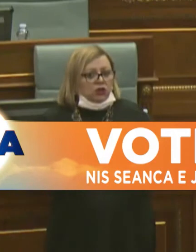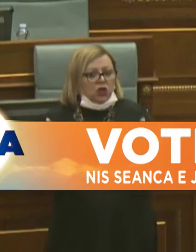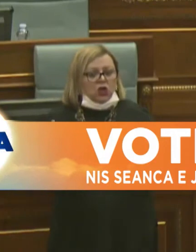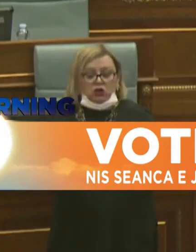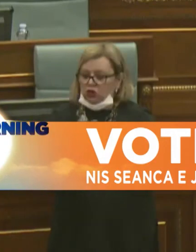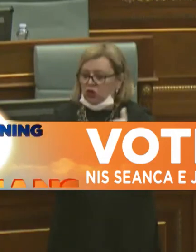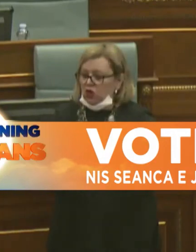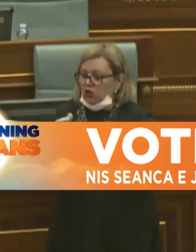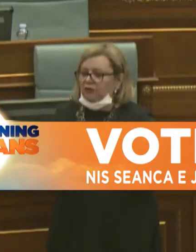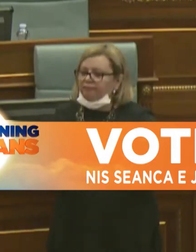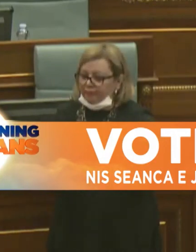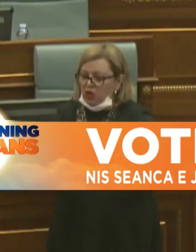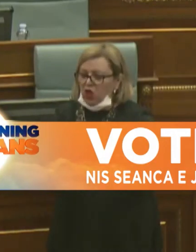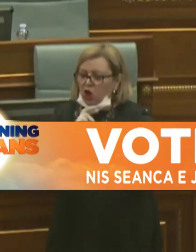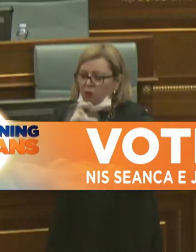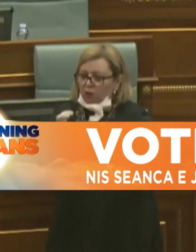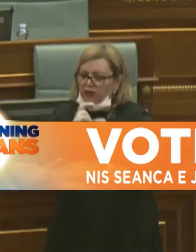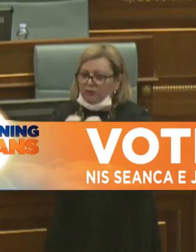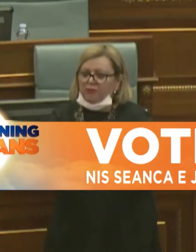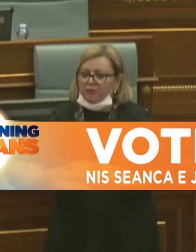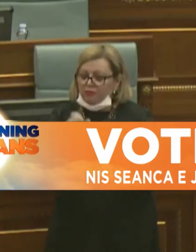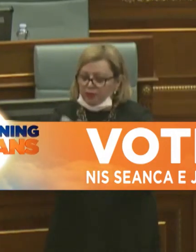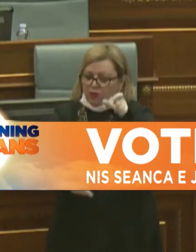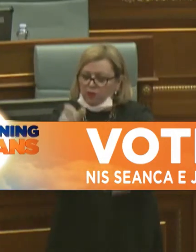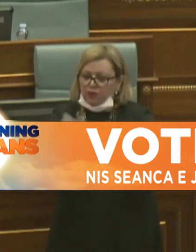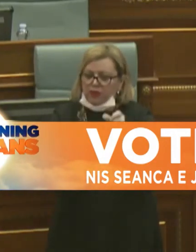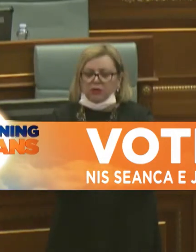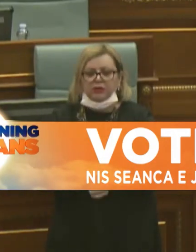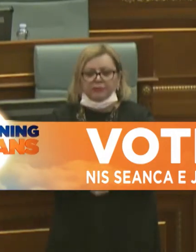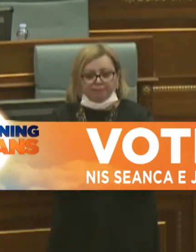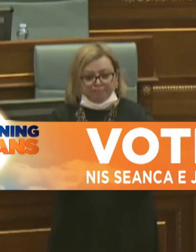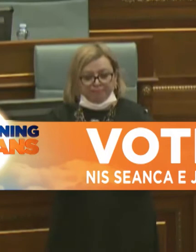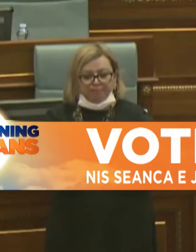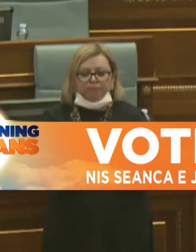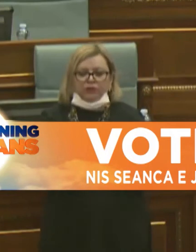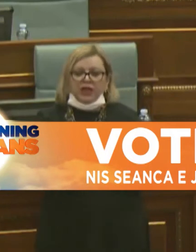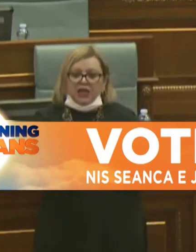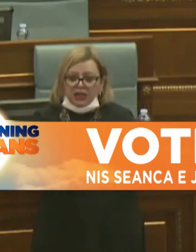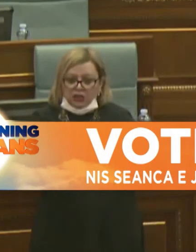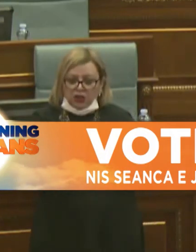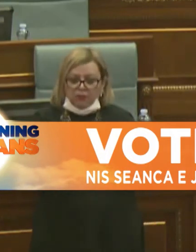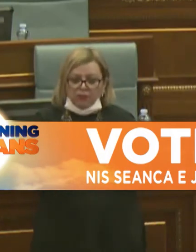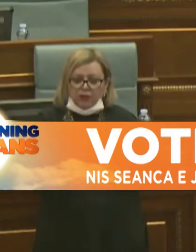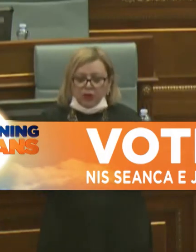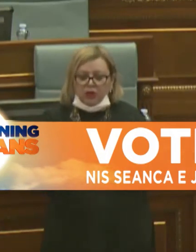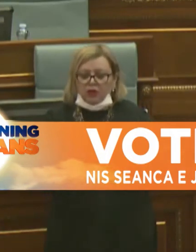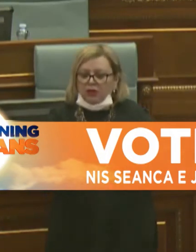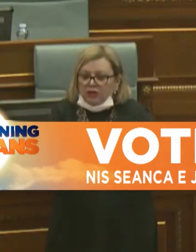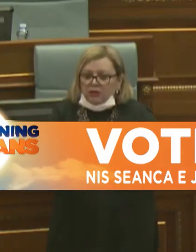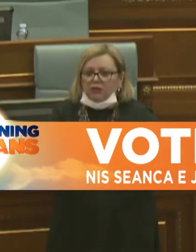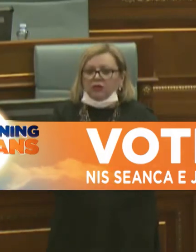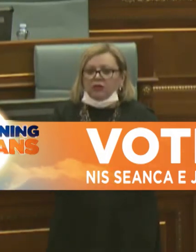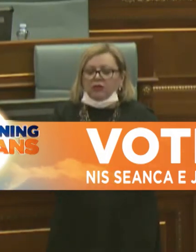ndërtohet një strategji e komunikimit publik së bashku me mediat për të shmangur edhe dëmën nga alarmimi e eksagjeruar, por